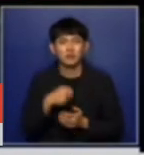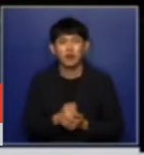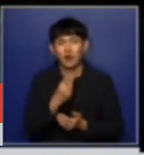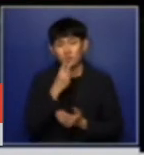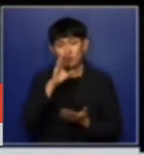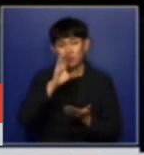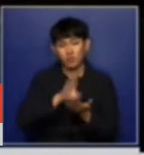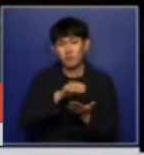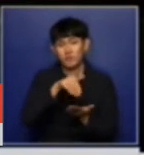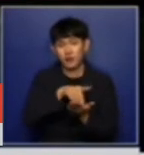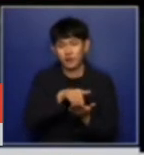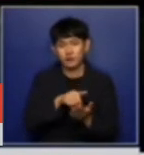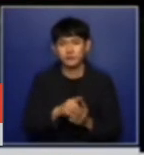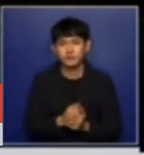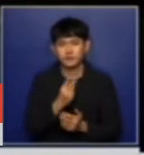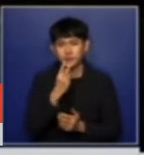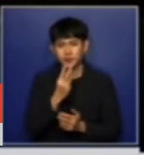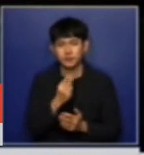านครับ